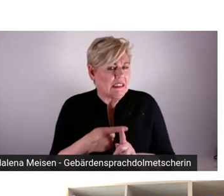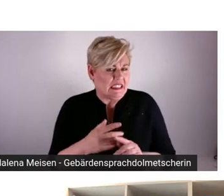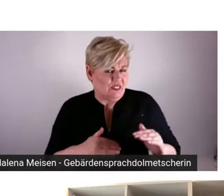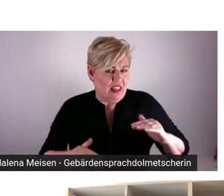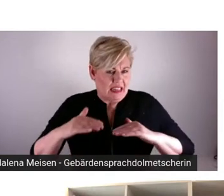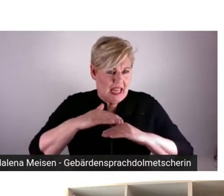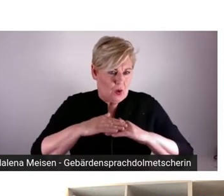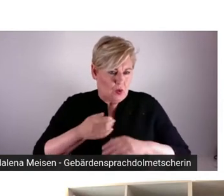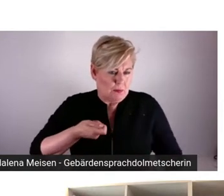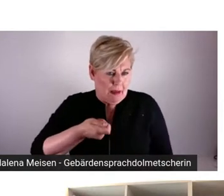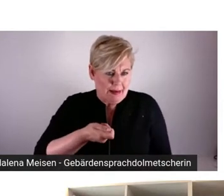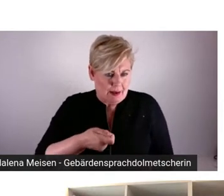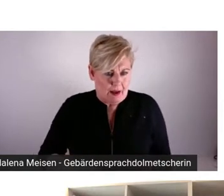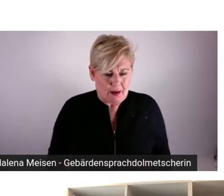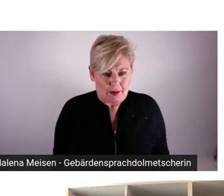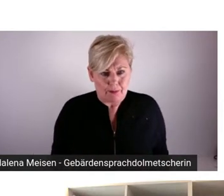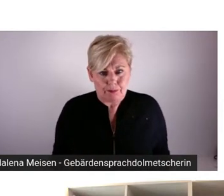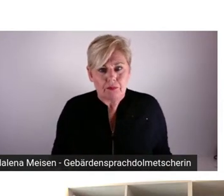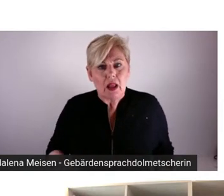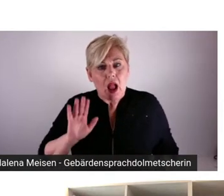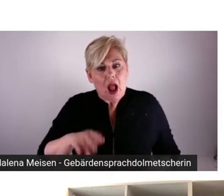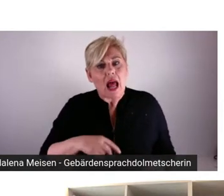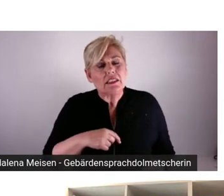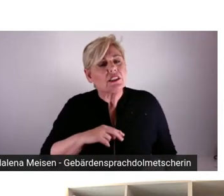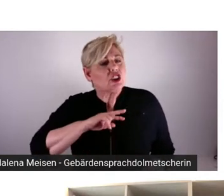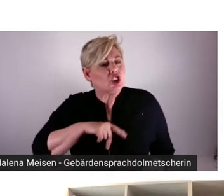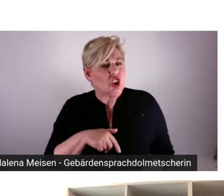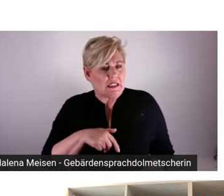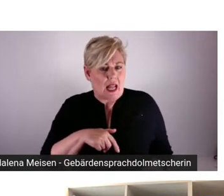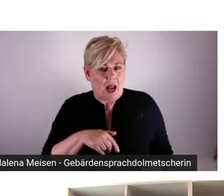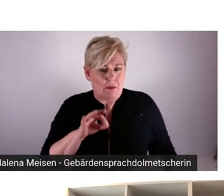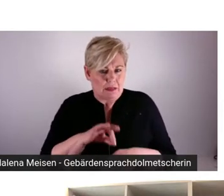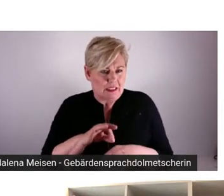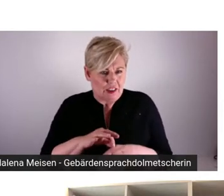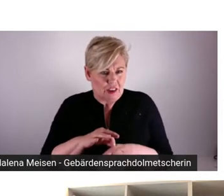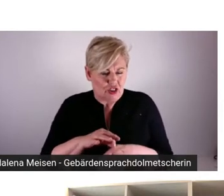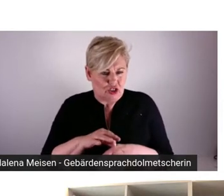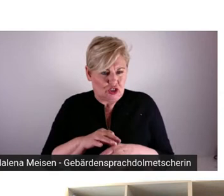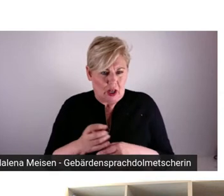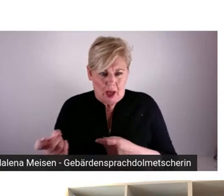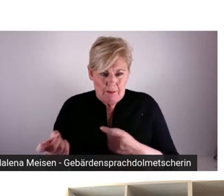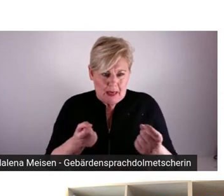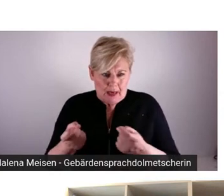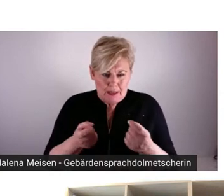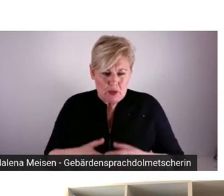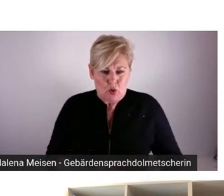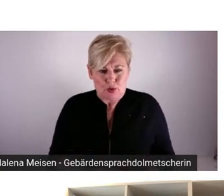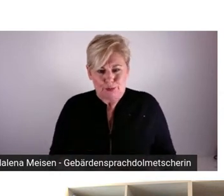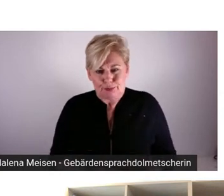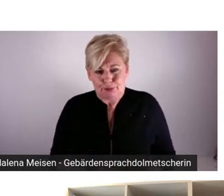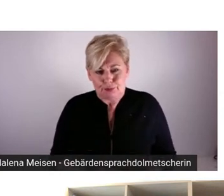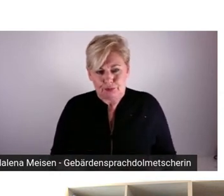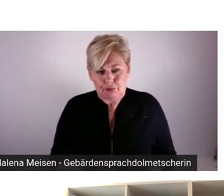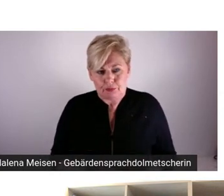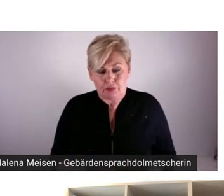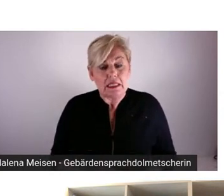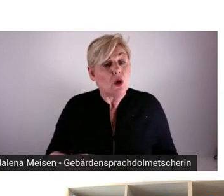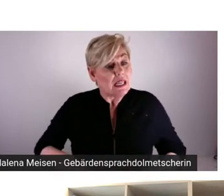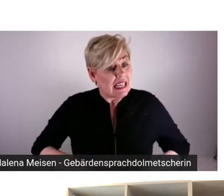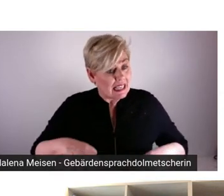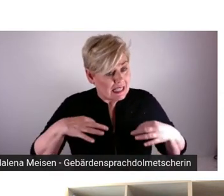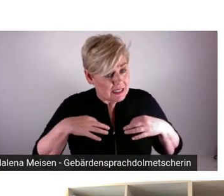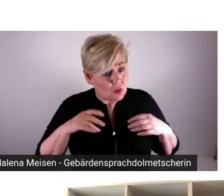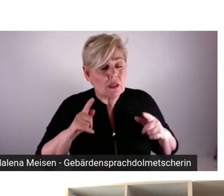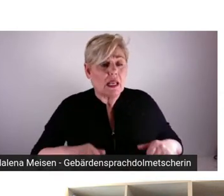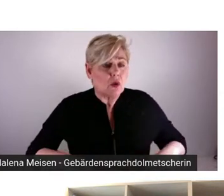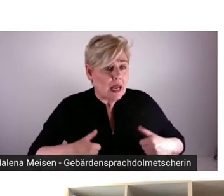als anstelle die sozialmedizinische Indikation wirklich ernst zu nehmen. Und die Gesundheit und